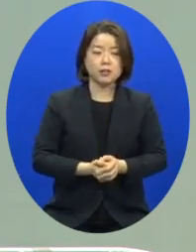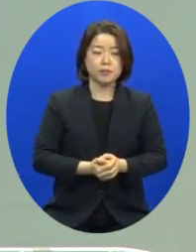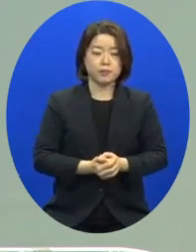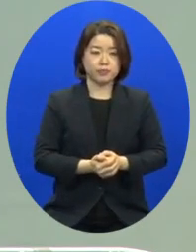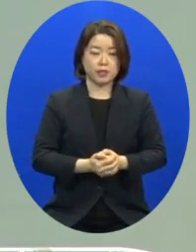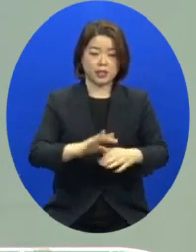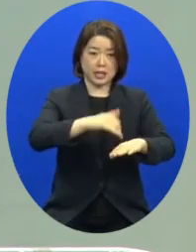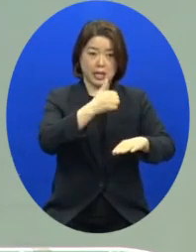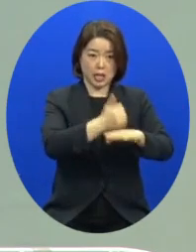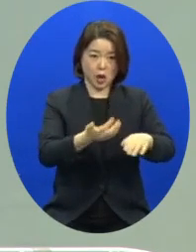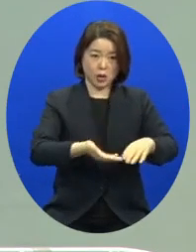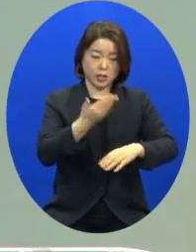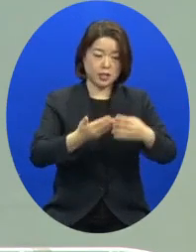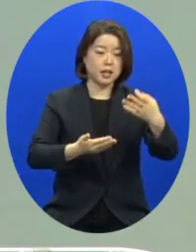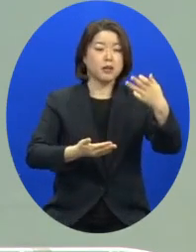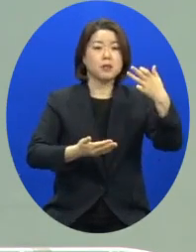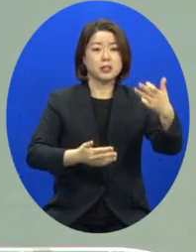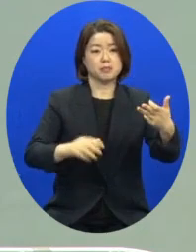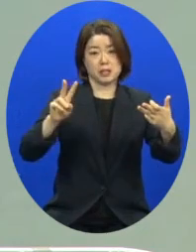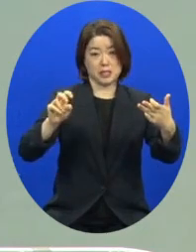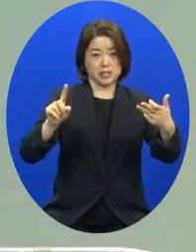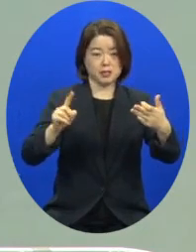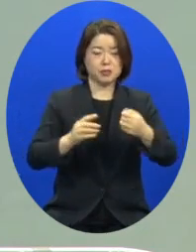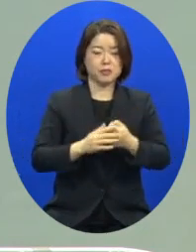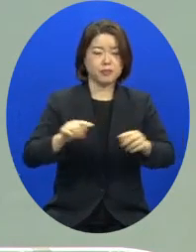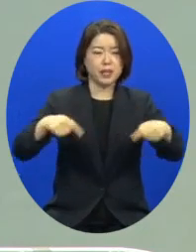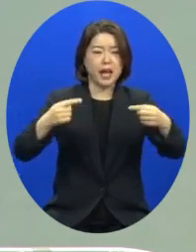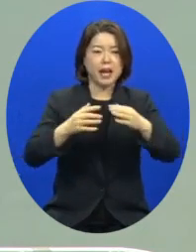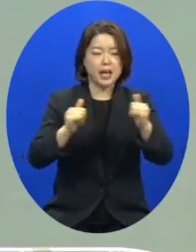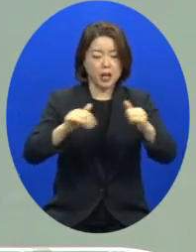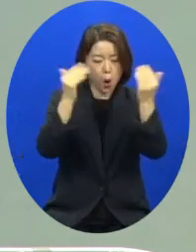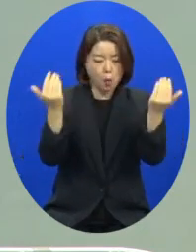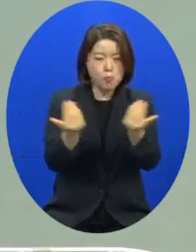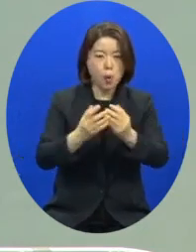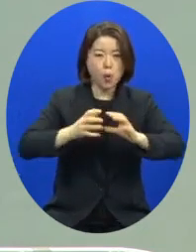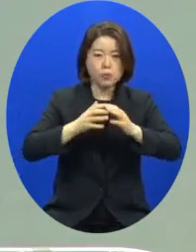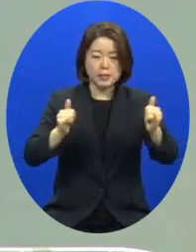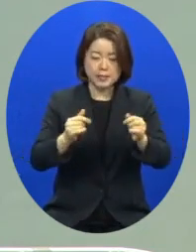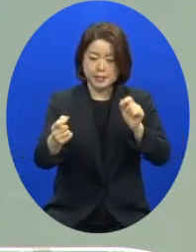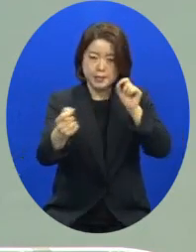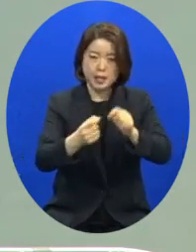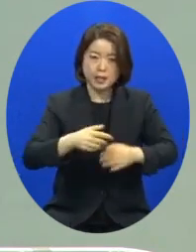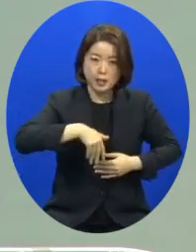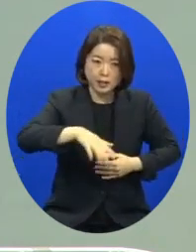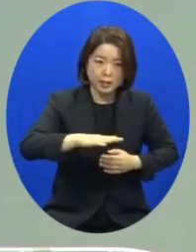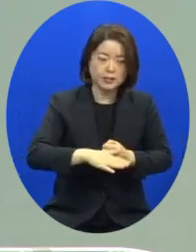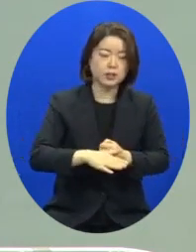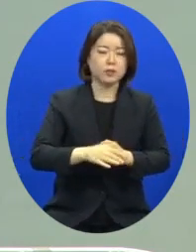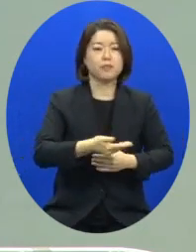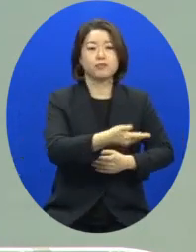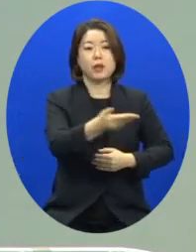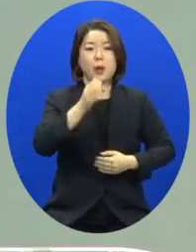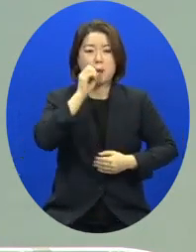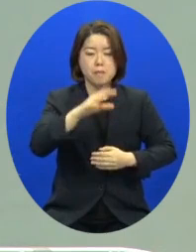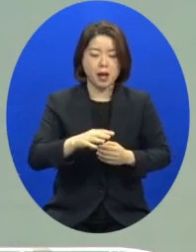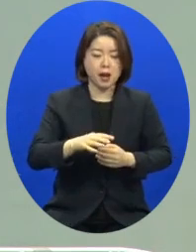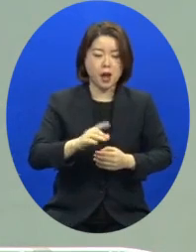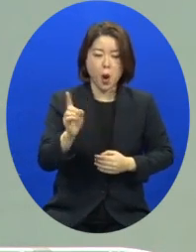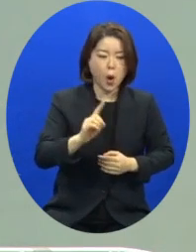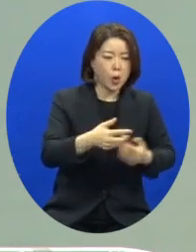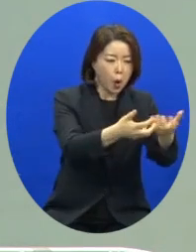열왕기상 18장 21절에 엘리야가 모든 백성에게 가까이 나아가 이르되 너희가 어느 때까지 둘